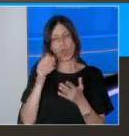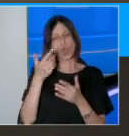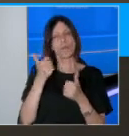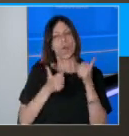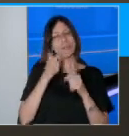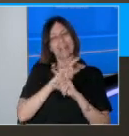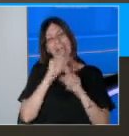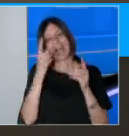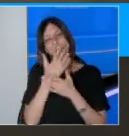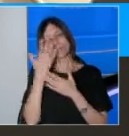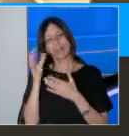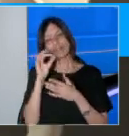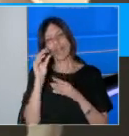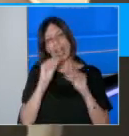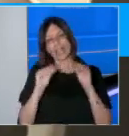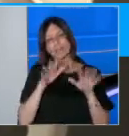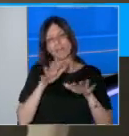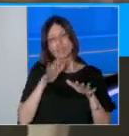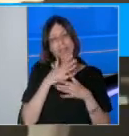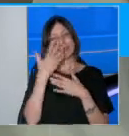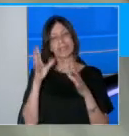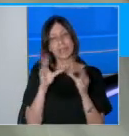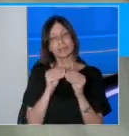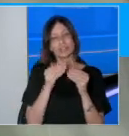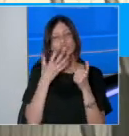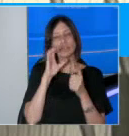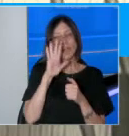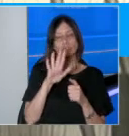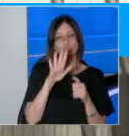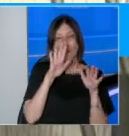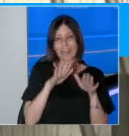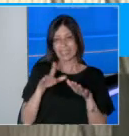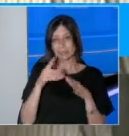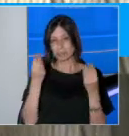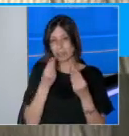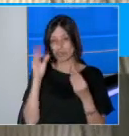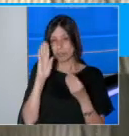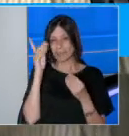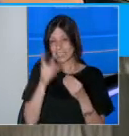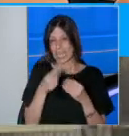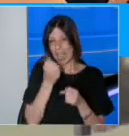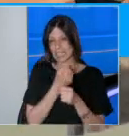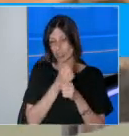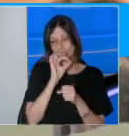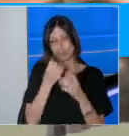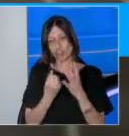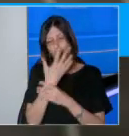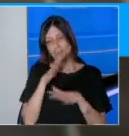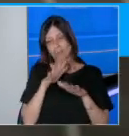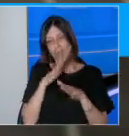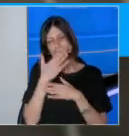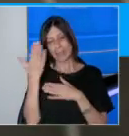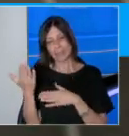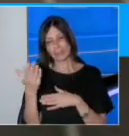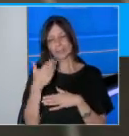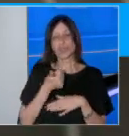אחר בימין, כדי להרכיב ממשלת ימין עם 65 מנדטים. זה משהו שנתניהו צריך לעשות כדי שתקום ממשלת ימין? ראש